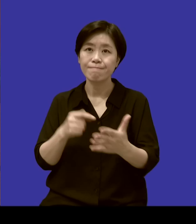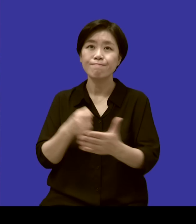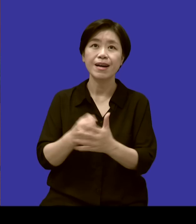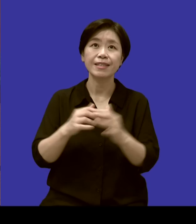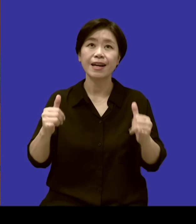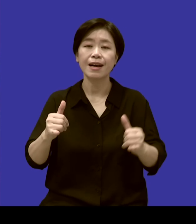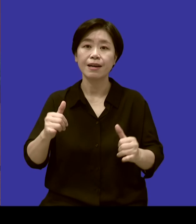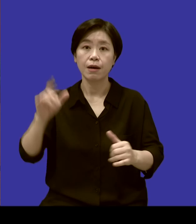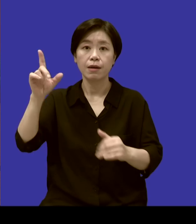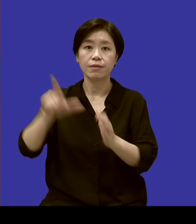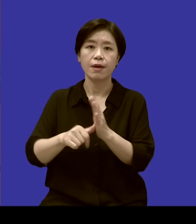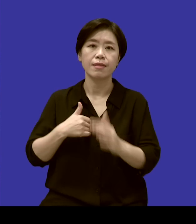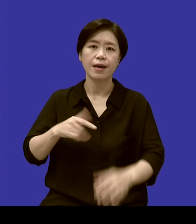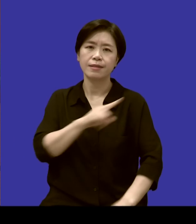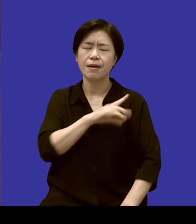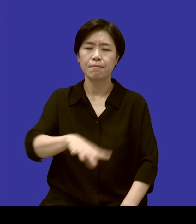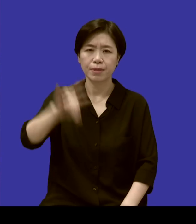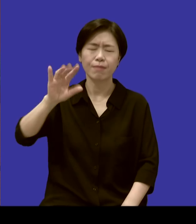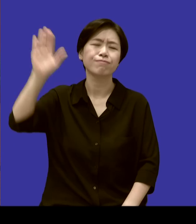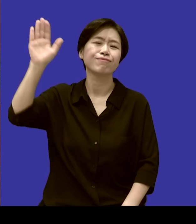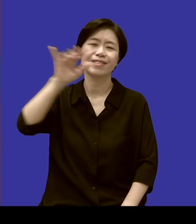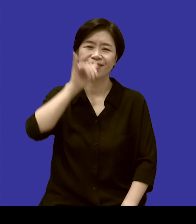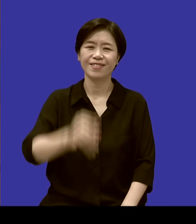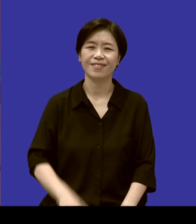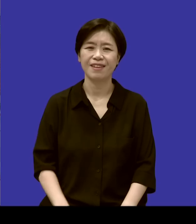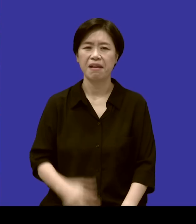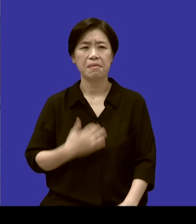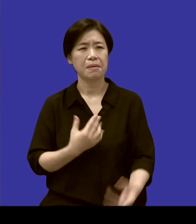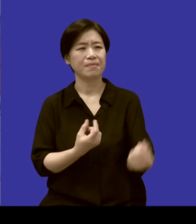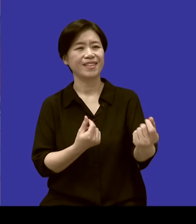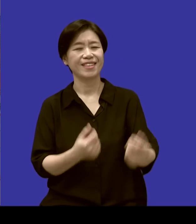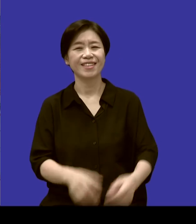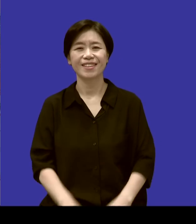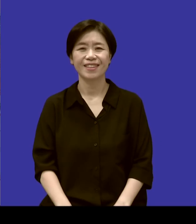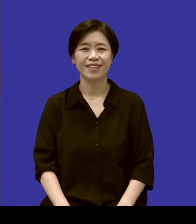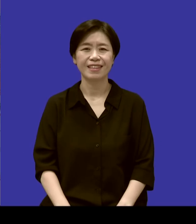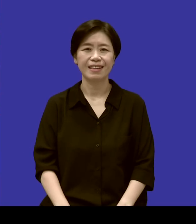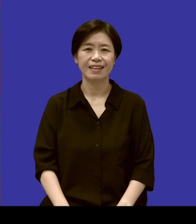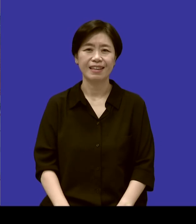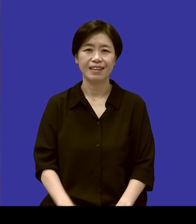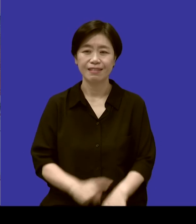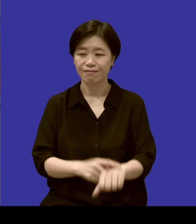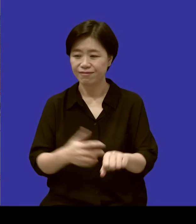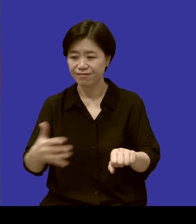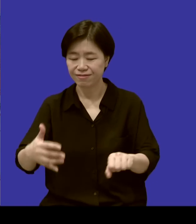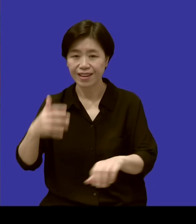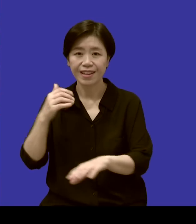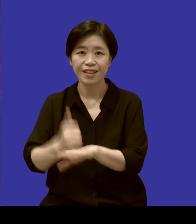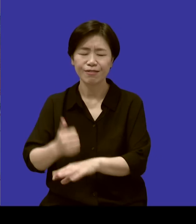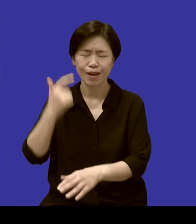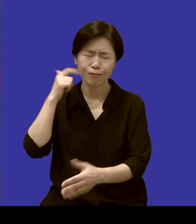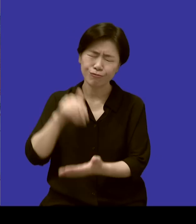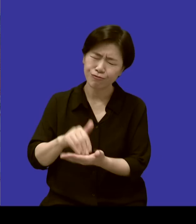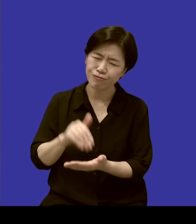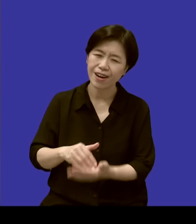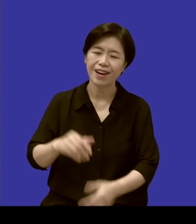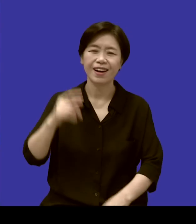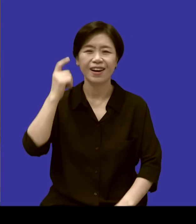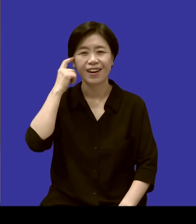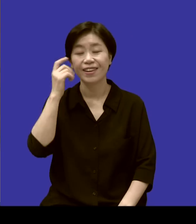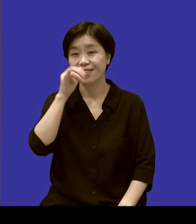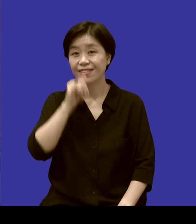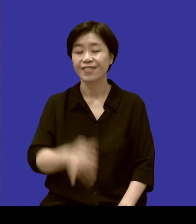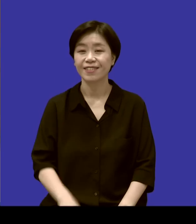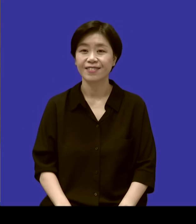스타일이에요. 저랑 비슷하시네요. 저는 이게 없거든요. 그리고 뒤에 가서 내가 왜 그랬지? 이러는 스타일이에요, 제가. 그러니까